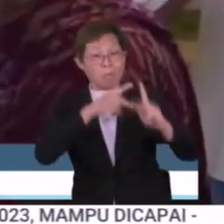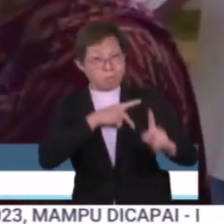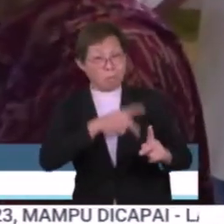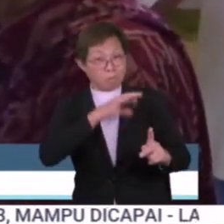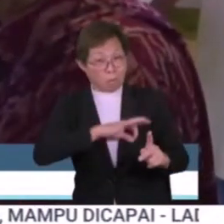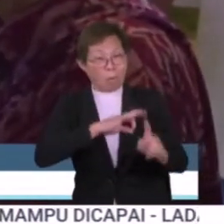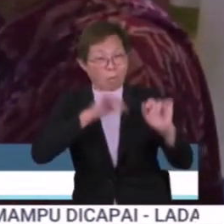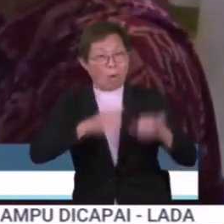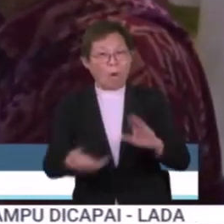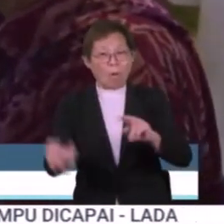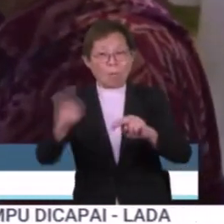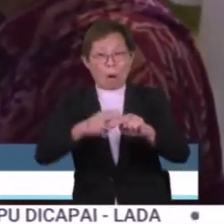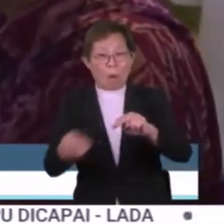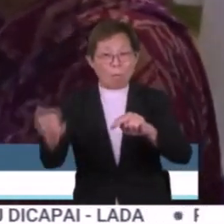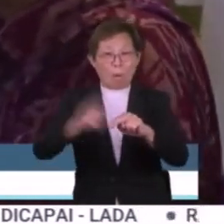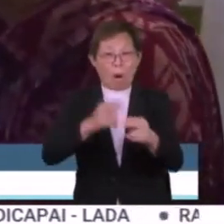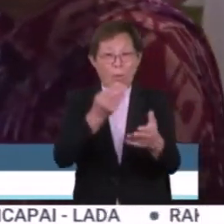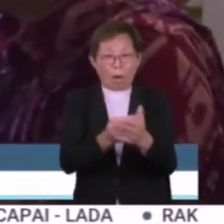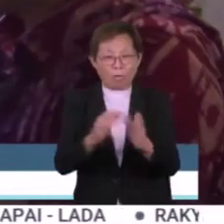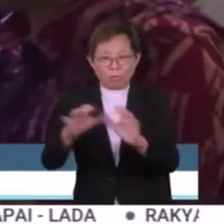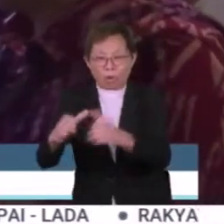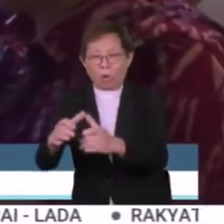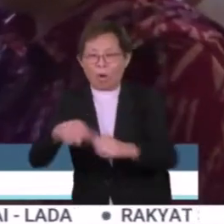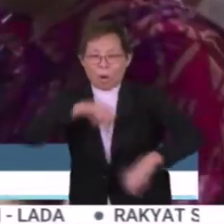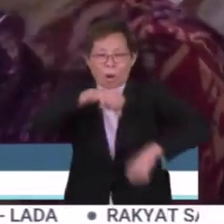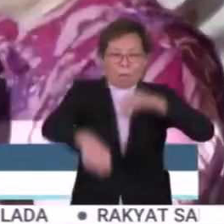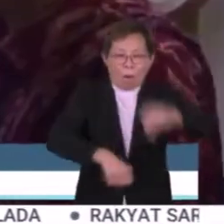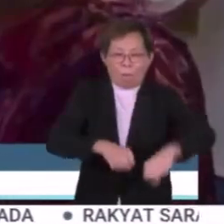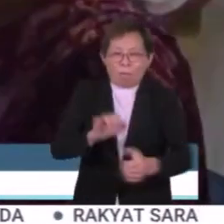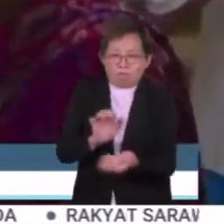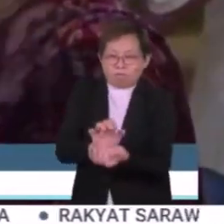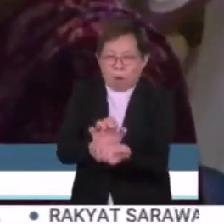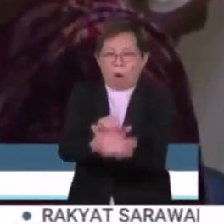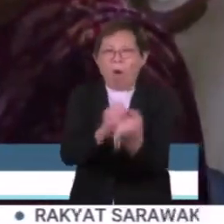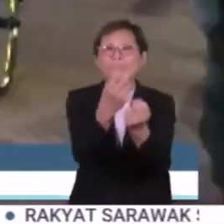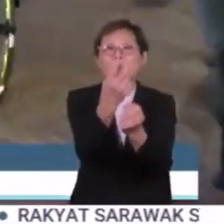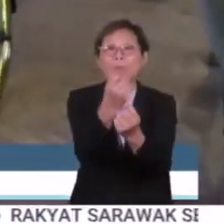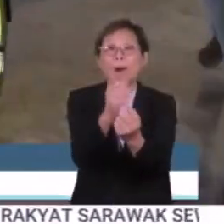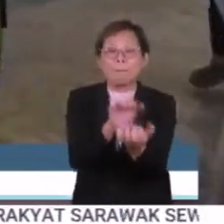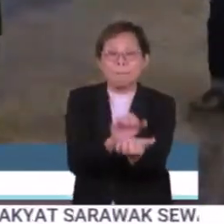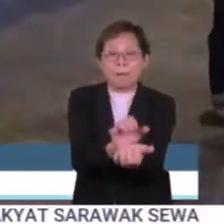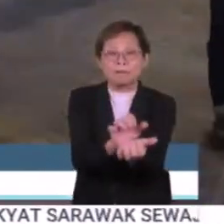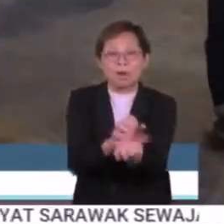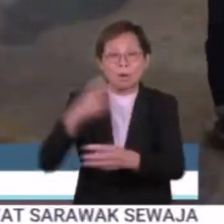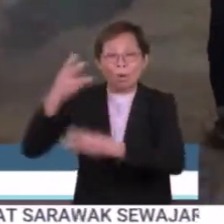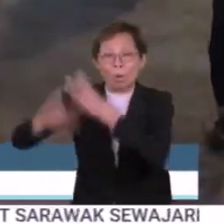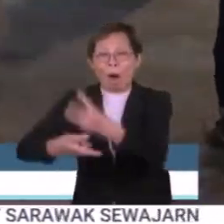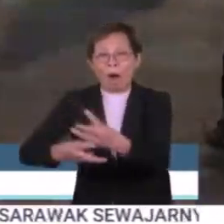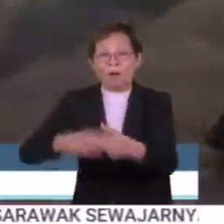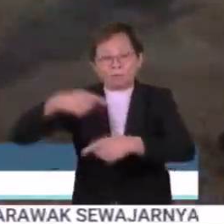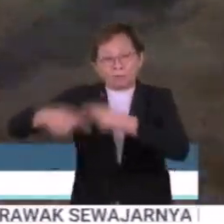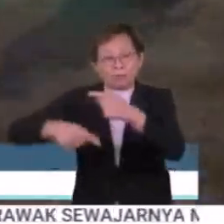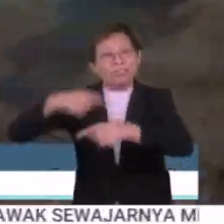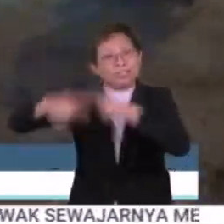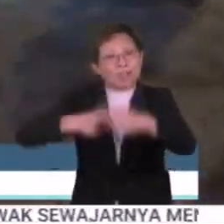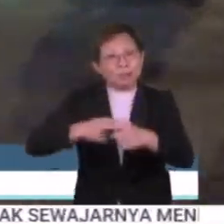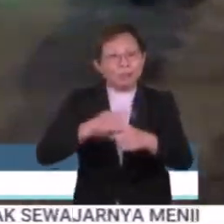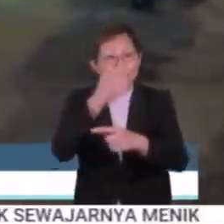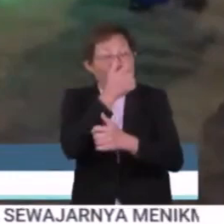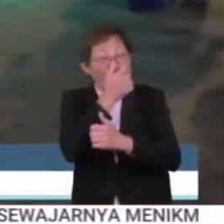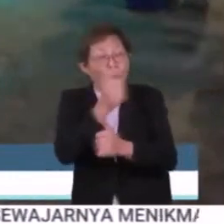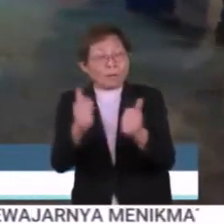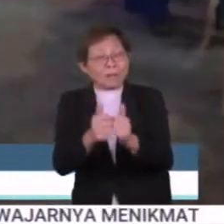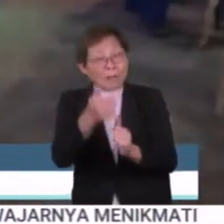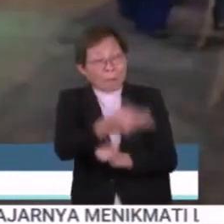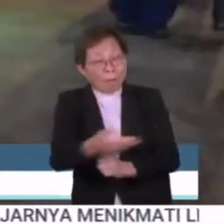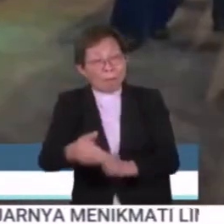mampu meningkatkan pendapatan golongan pengayuh beca. Sebanyak 12 beca warisan diubah suai dengan lebih menarik dan dilengkapi